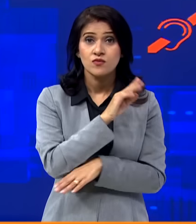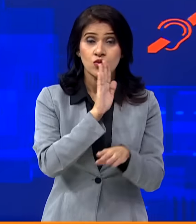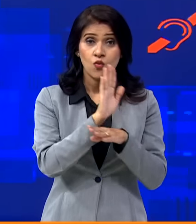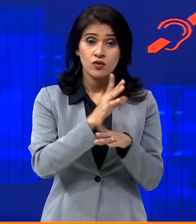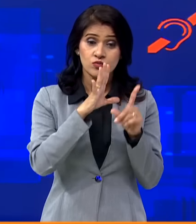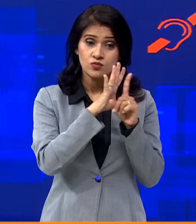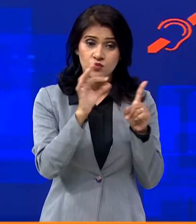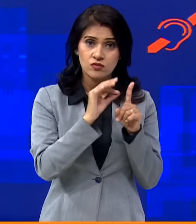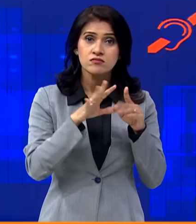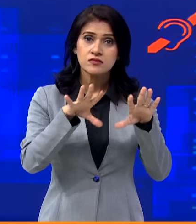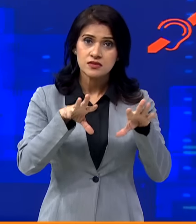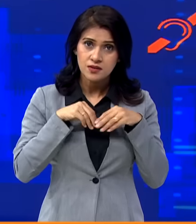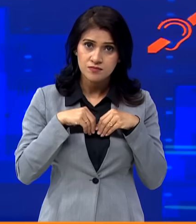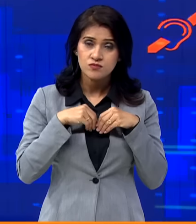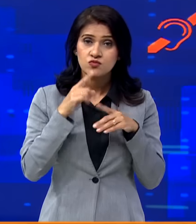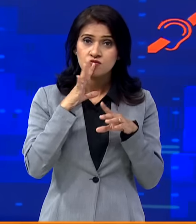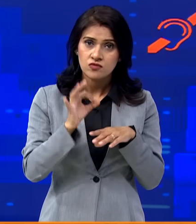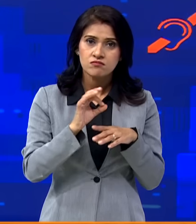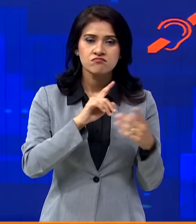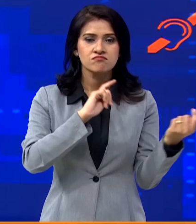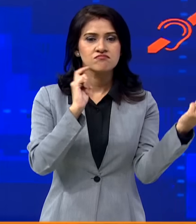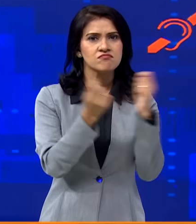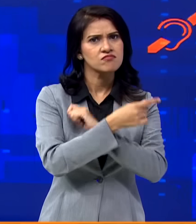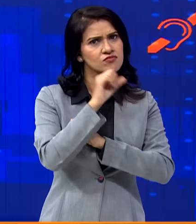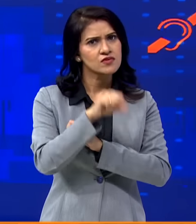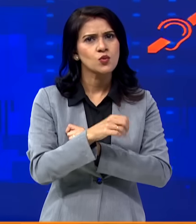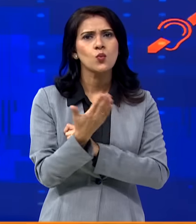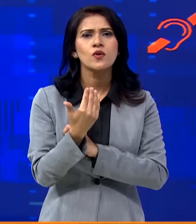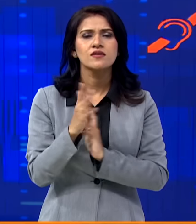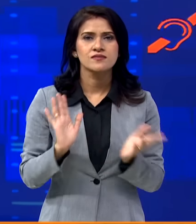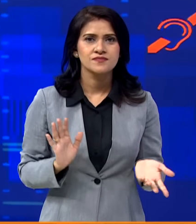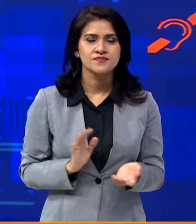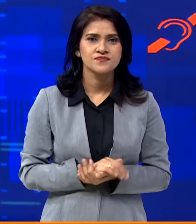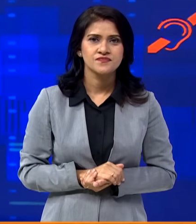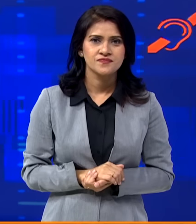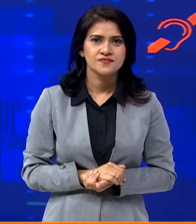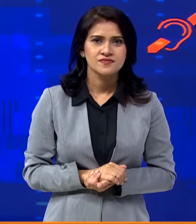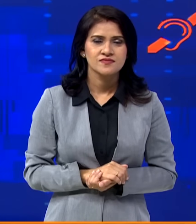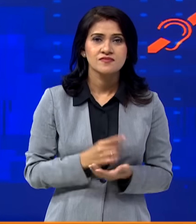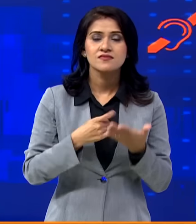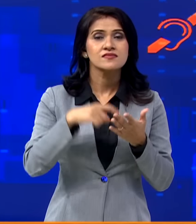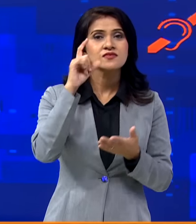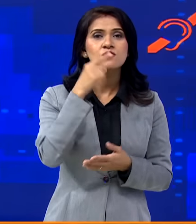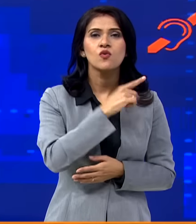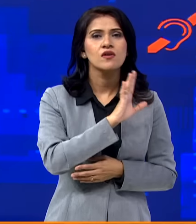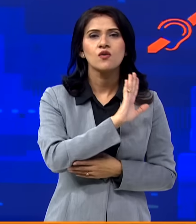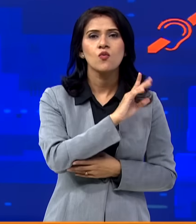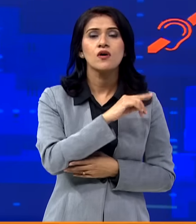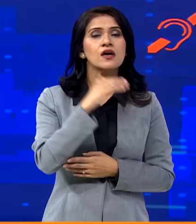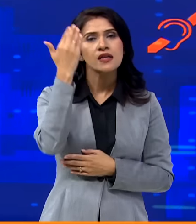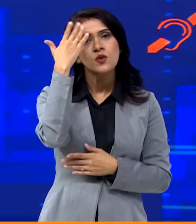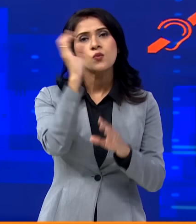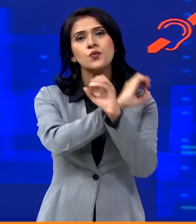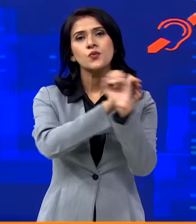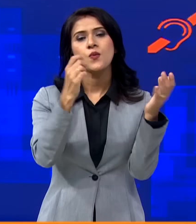होती देखिए मुझे बता यह भाषा कहां तक जायज है आप कहते हैं कि राहुल गांधी को कुछ पता नहीं वह पर्ची मास्टर